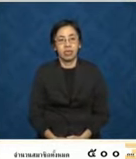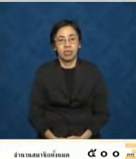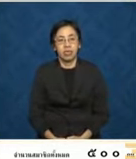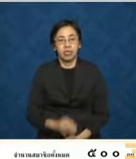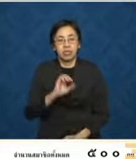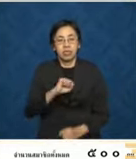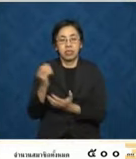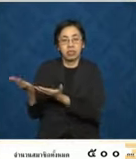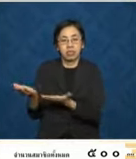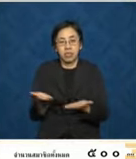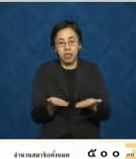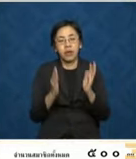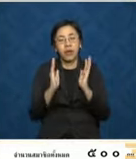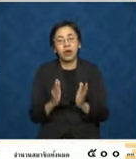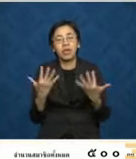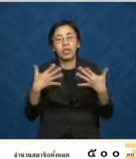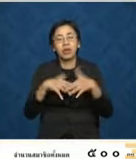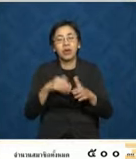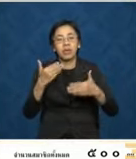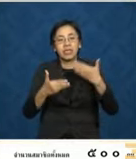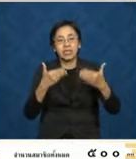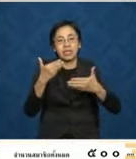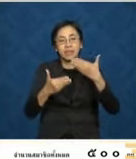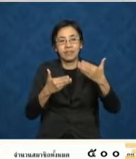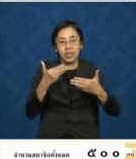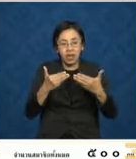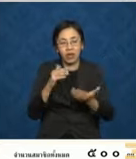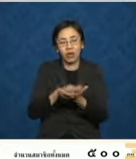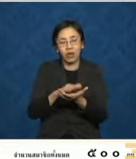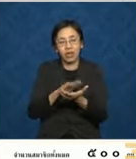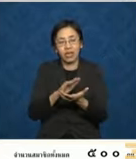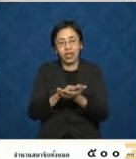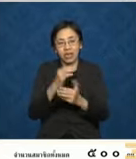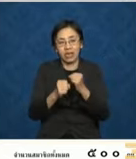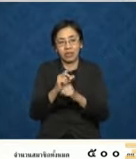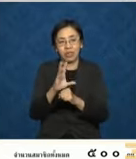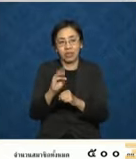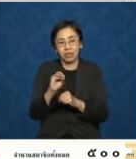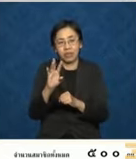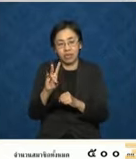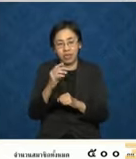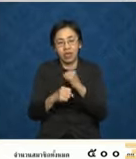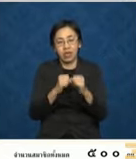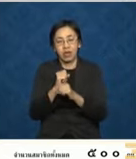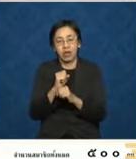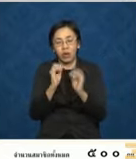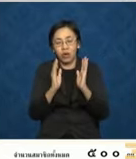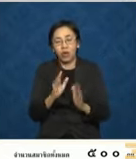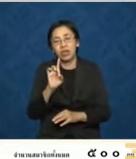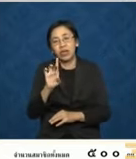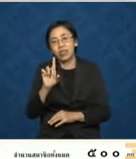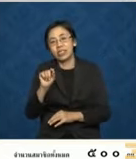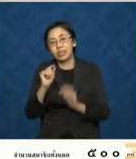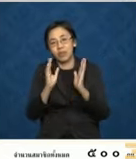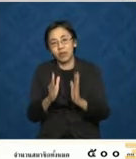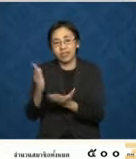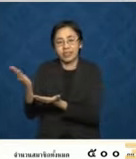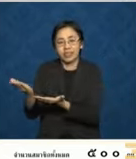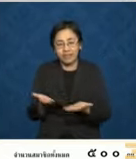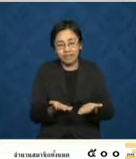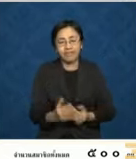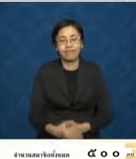ฎรยินดีต้อนรับคณะผู้เข้าร่วมกิจกรรมสกรีนพาร์ลาเมนต์นะครับประจำปี2567จำนวน120ท่านนะครับยินดีต้อนรับครับ